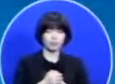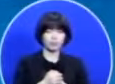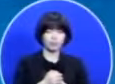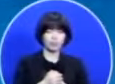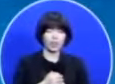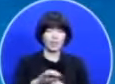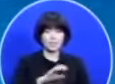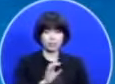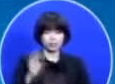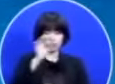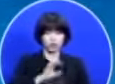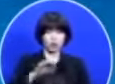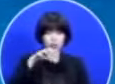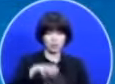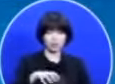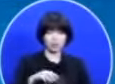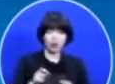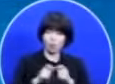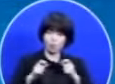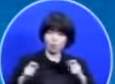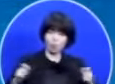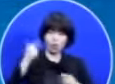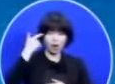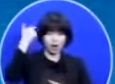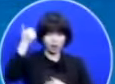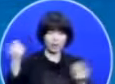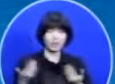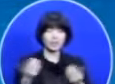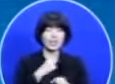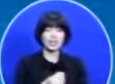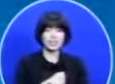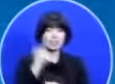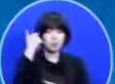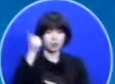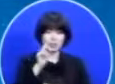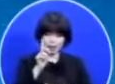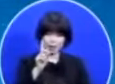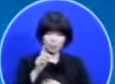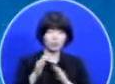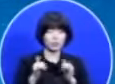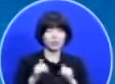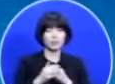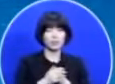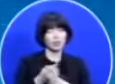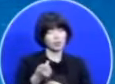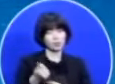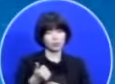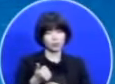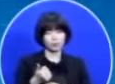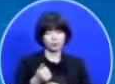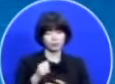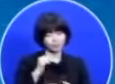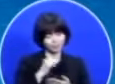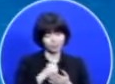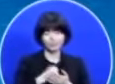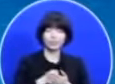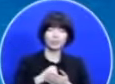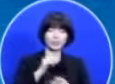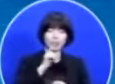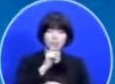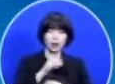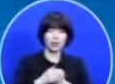유럽에서 어우 레 목회를 하신 목사님 한 분이 좀 씁쓸한 이야기를 하시더라